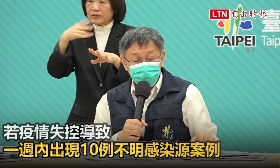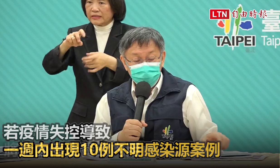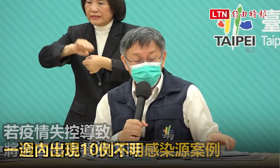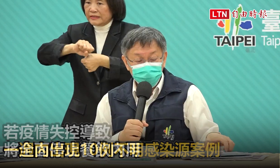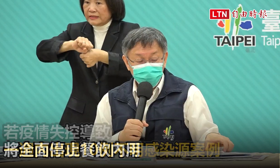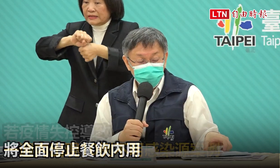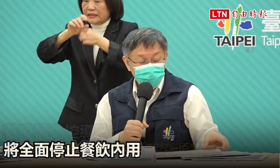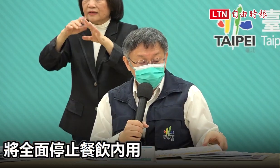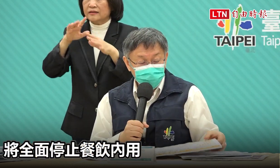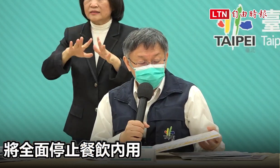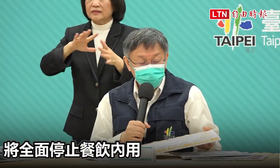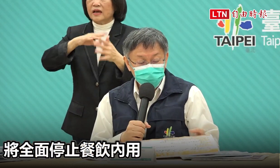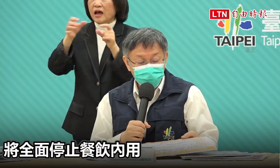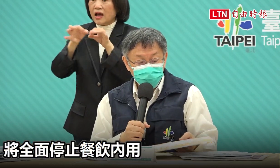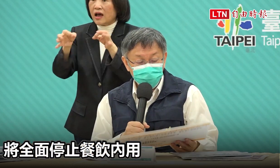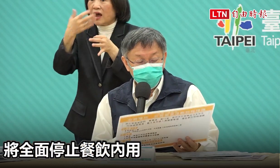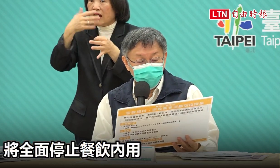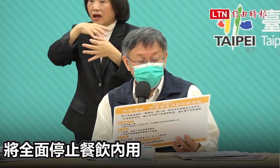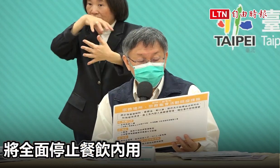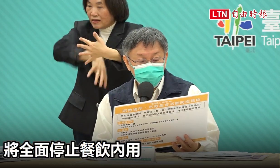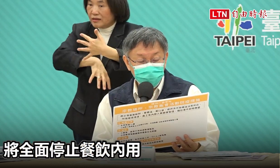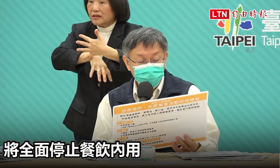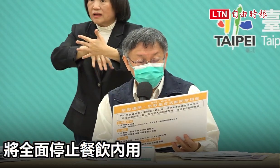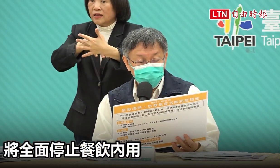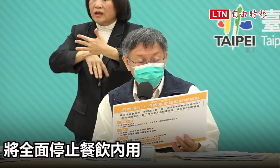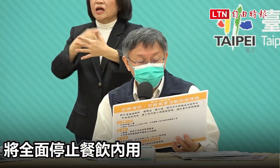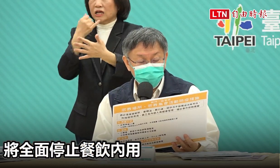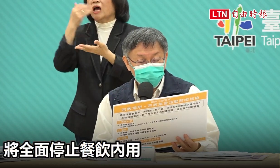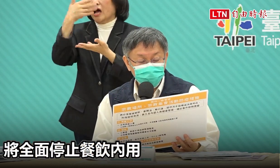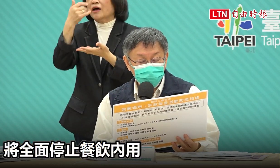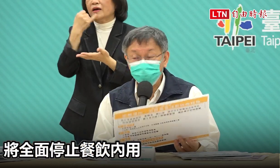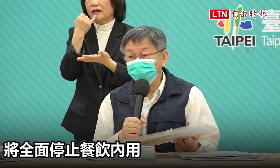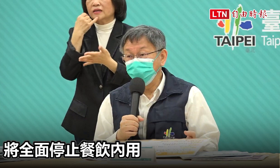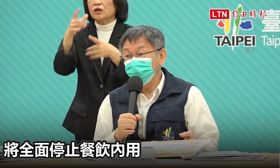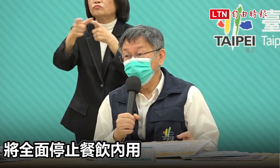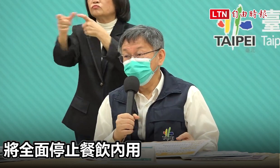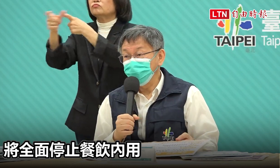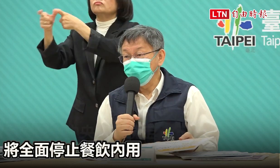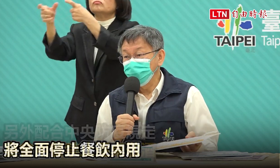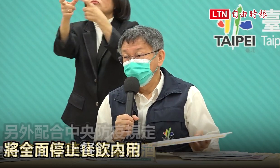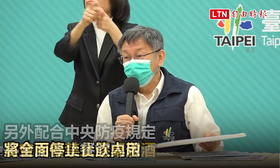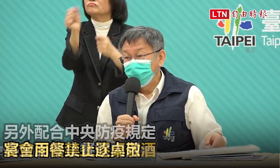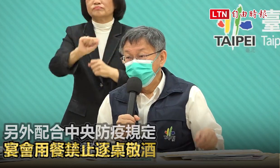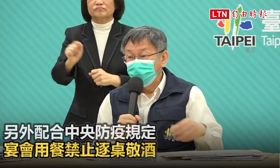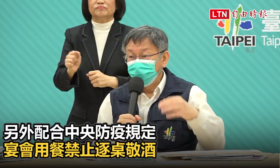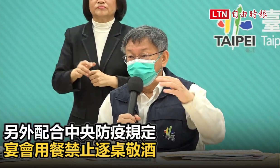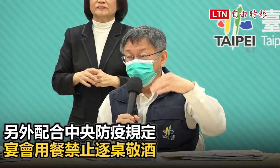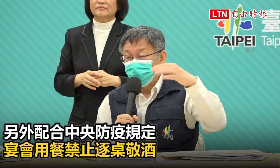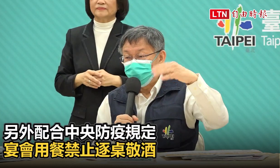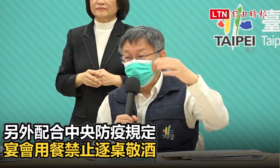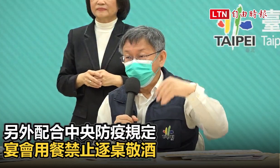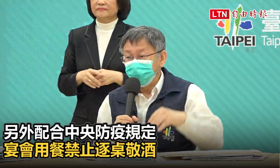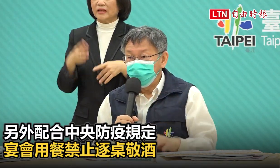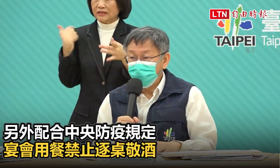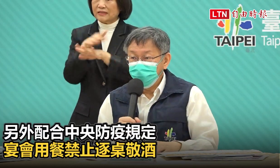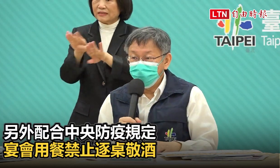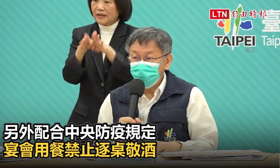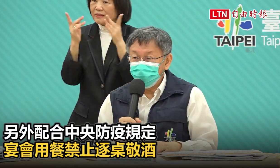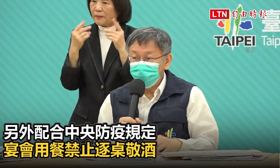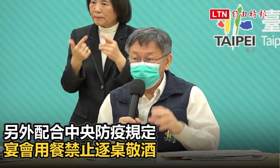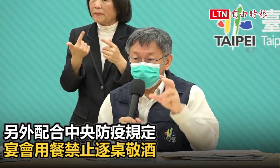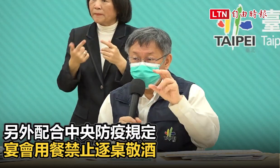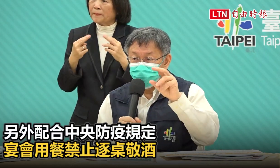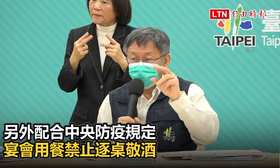嘛。餐厅可以吃饭，但是不可以敬酒哦，不可以足够敬酒啊，这就是已经在微调了，在